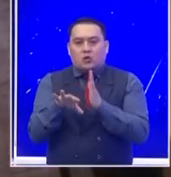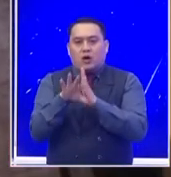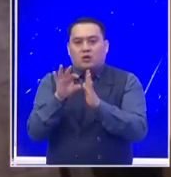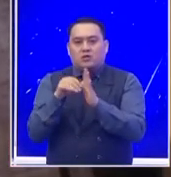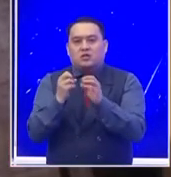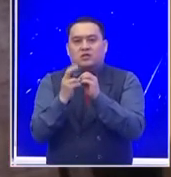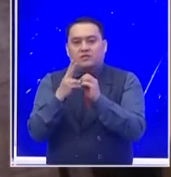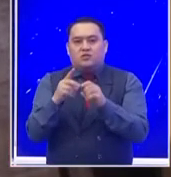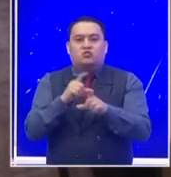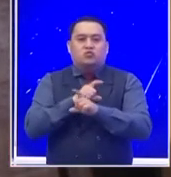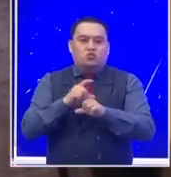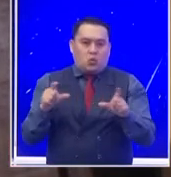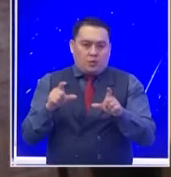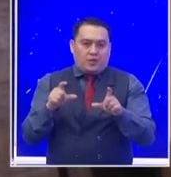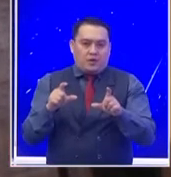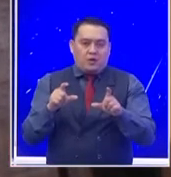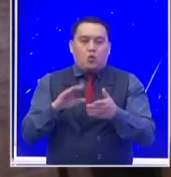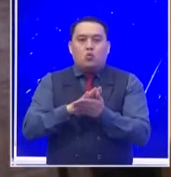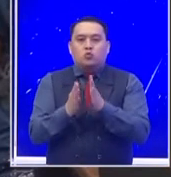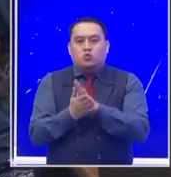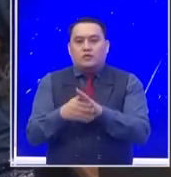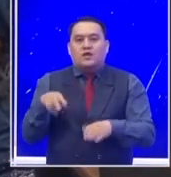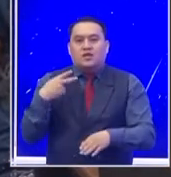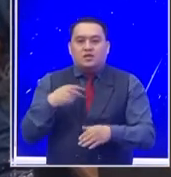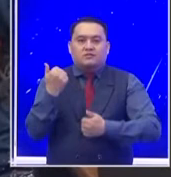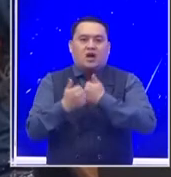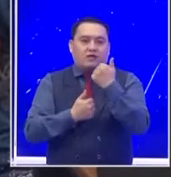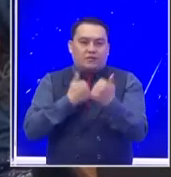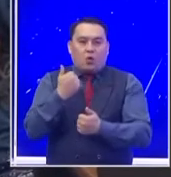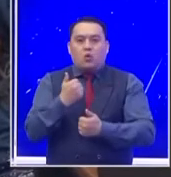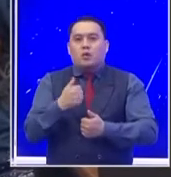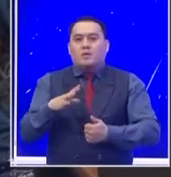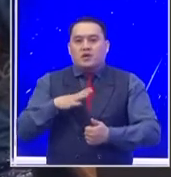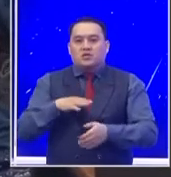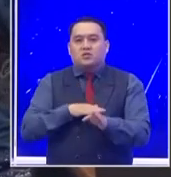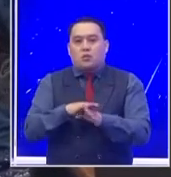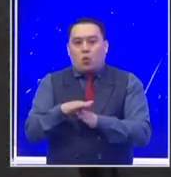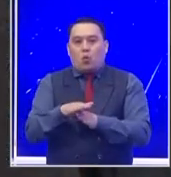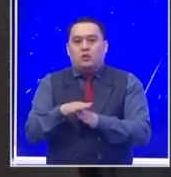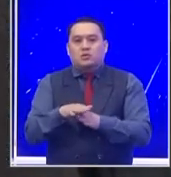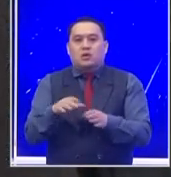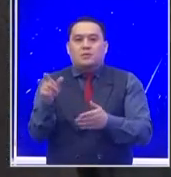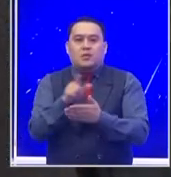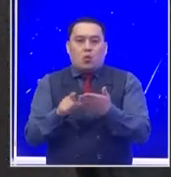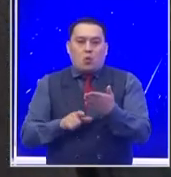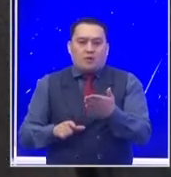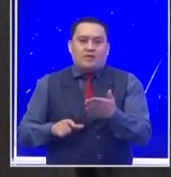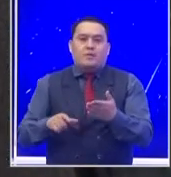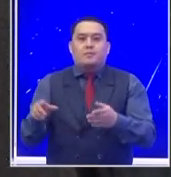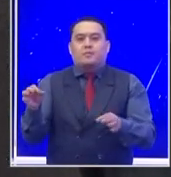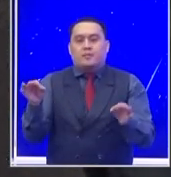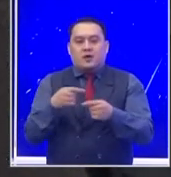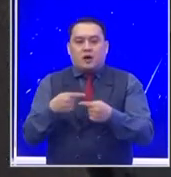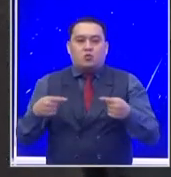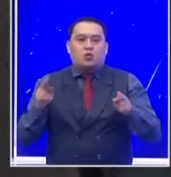прошли 12 учебных заведений по условиям литературного соревнования конкурсанты исполнили отрывки из прозы филе тонов pm и